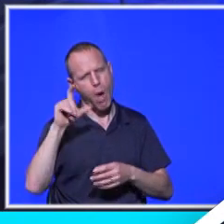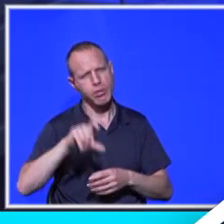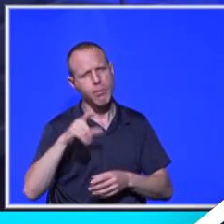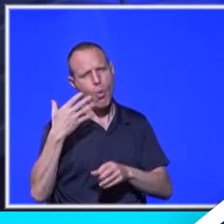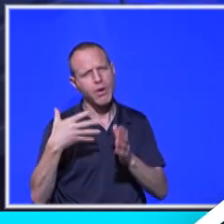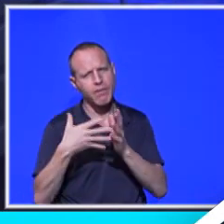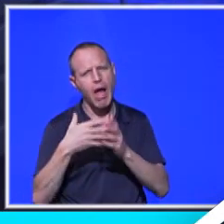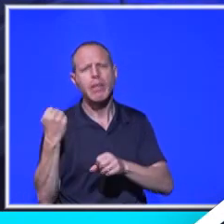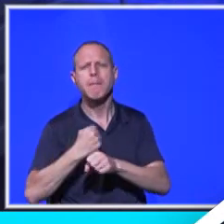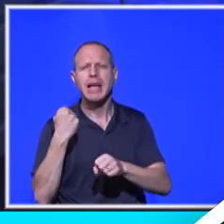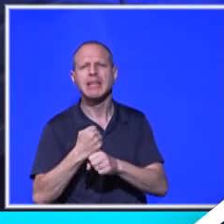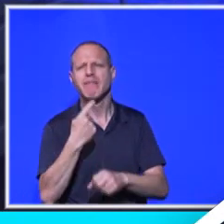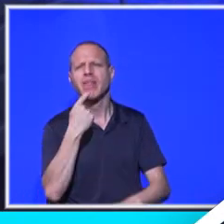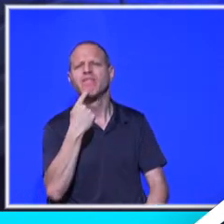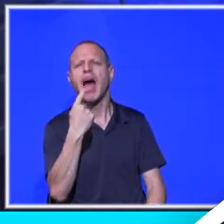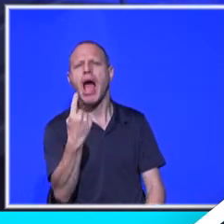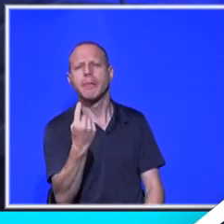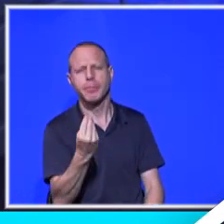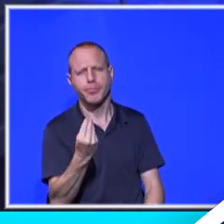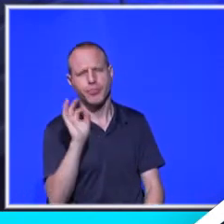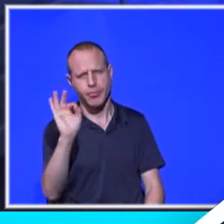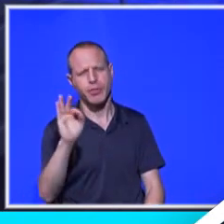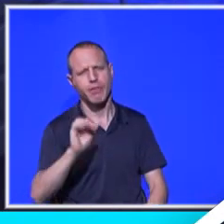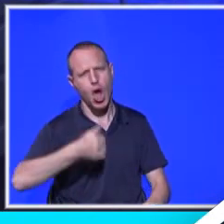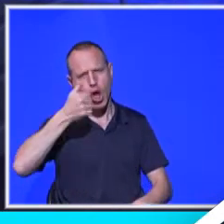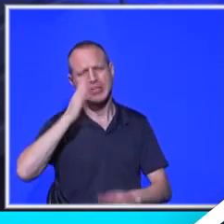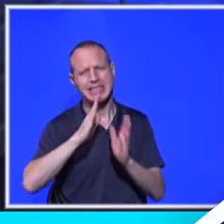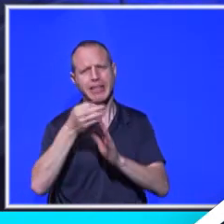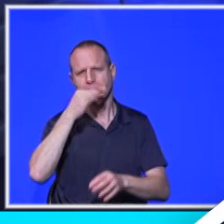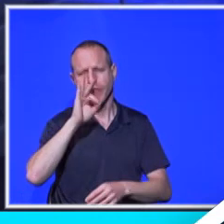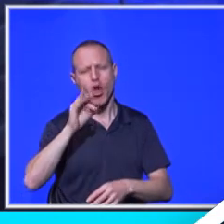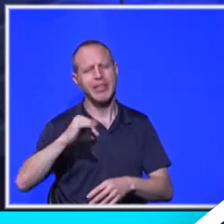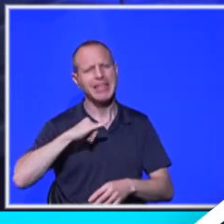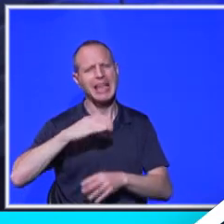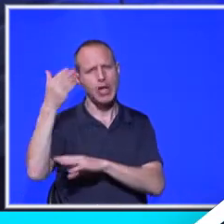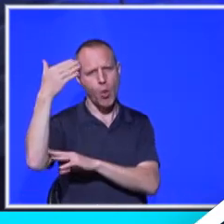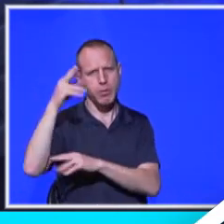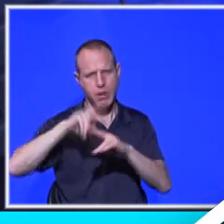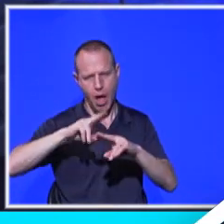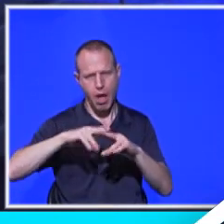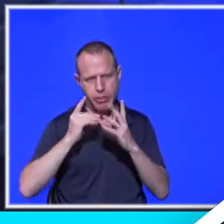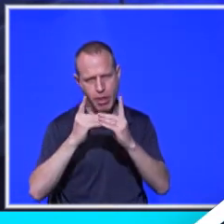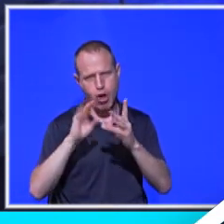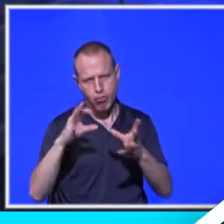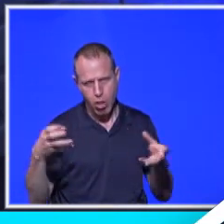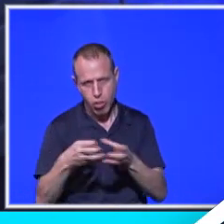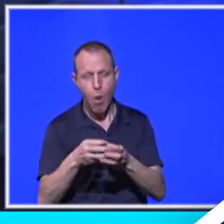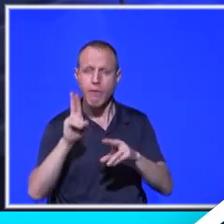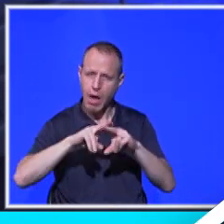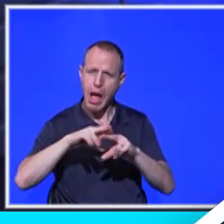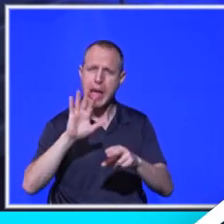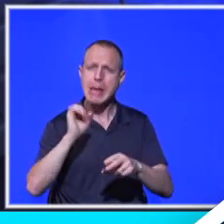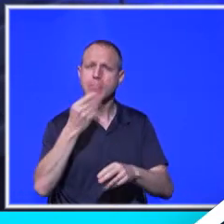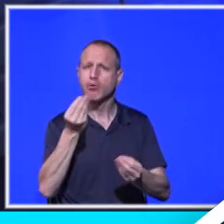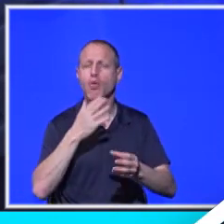מעשיו, על פי דבריו, ובראש סדר העדיפויות, האינטרס הלאומי, ואחרי זה דרכה של התנועה, ואחרי זה אם מישהו רוצה